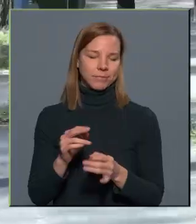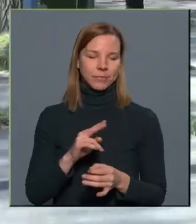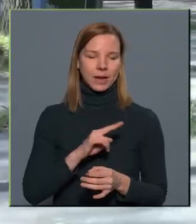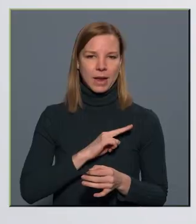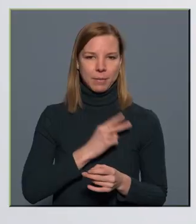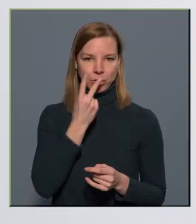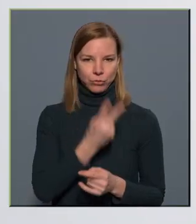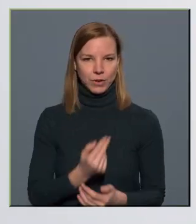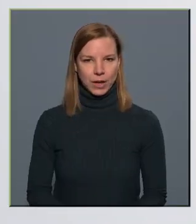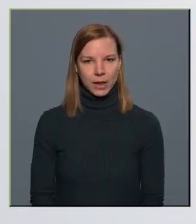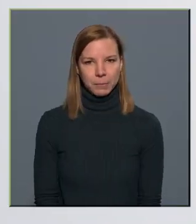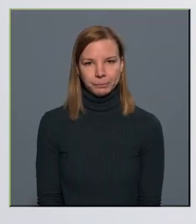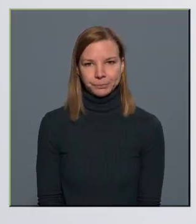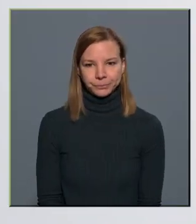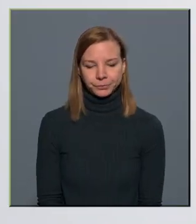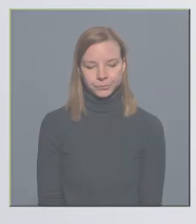követniük.